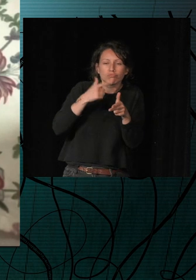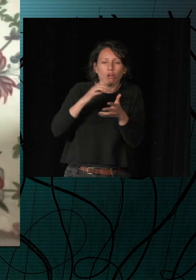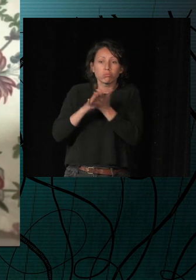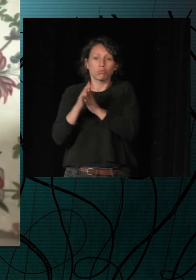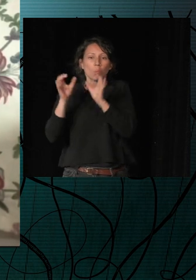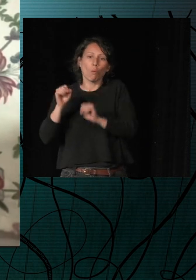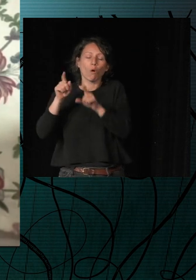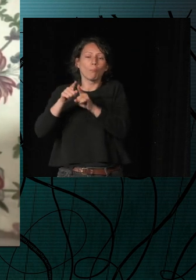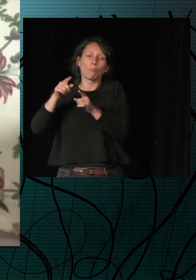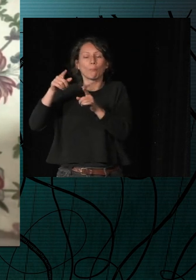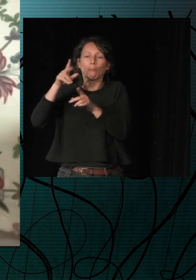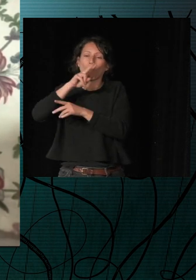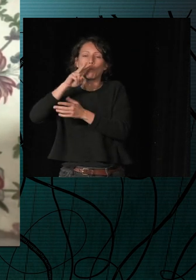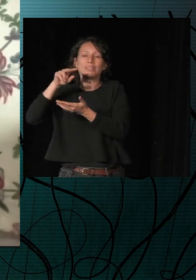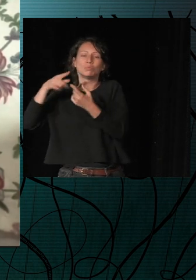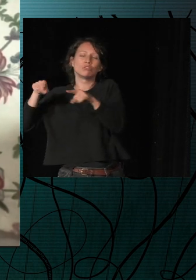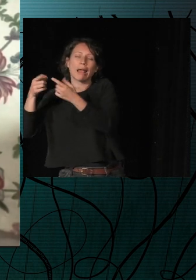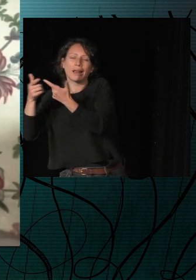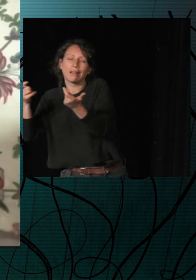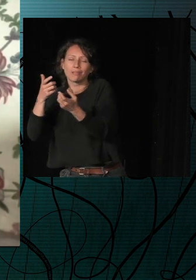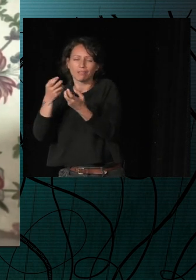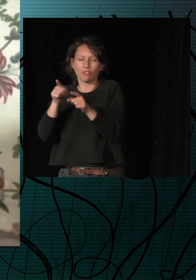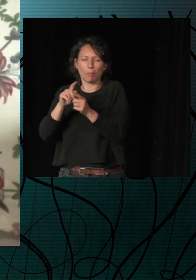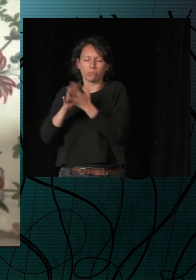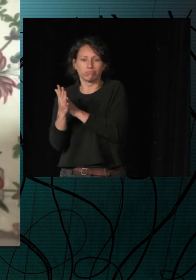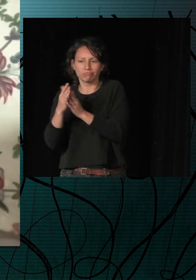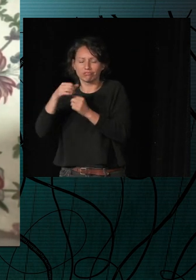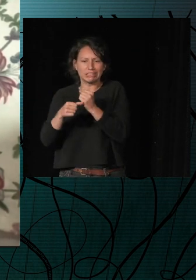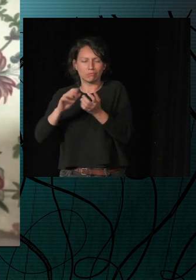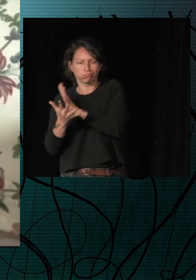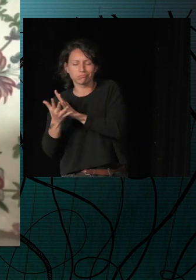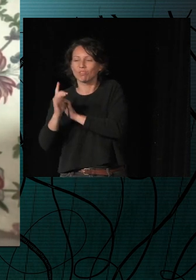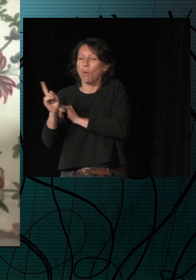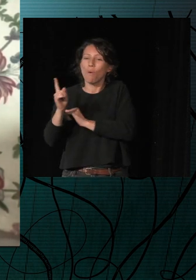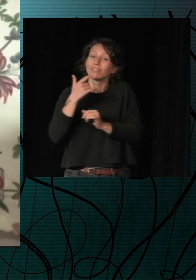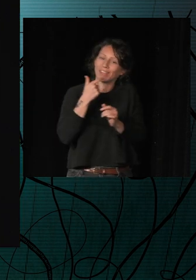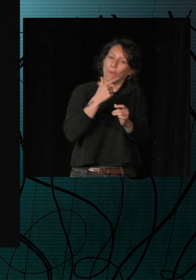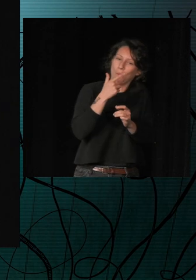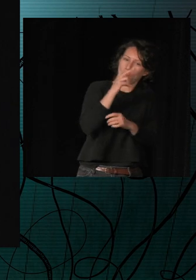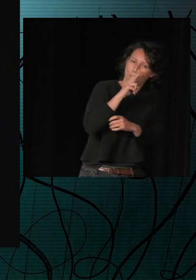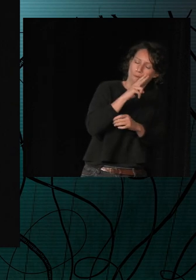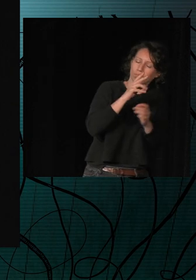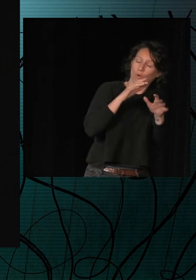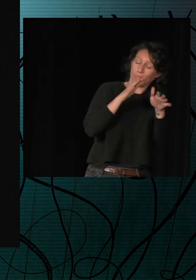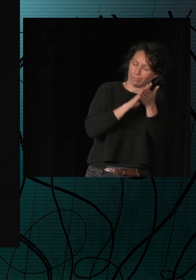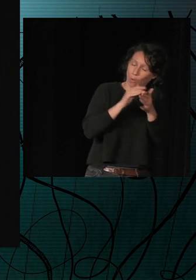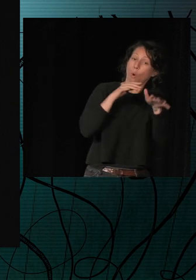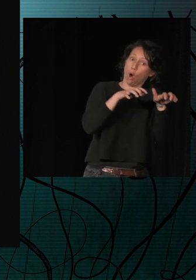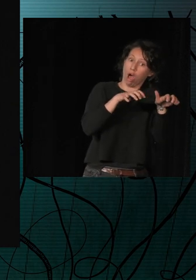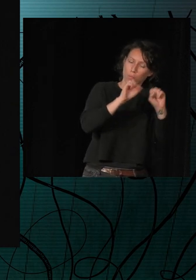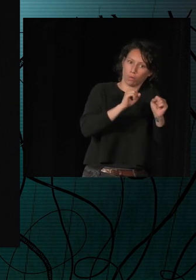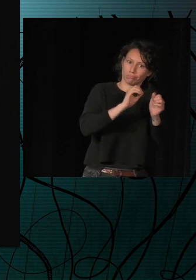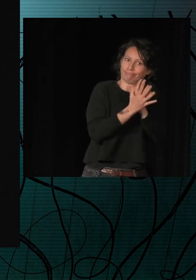un app il y en a des western comedy il en a mais après oui on a aussi dans le jeu vidéo on a des des trucs comme des jeux comme content